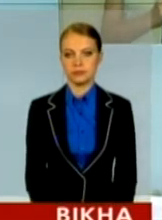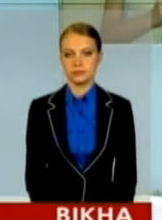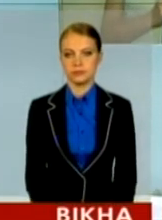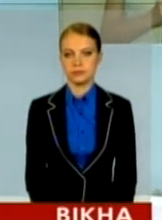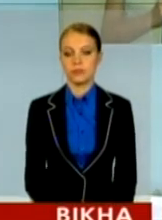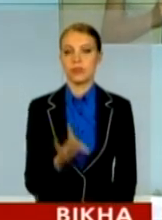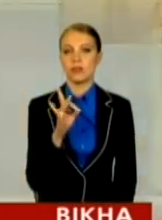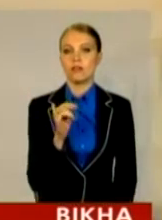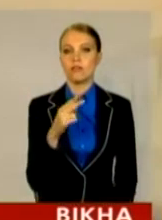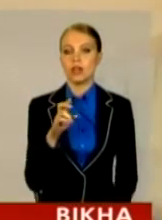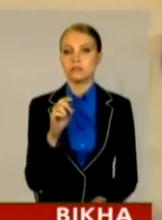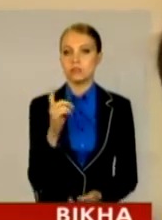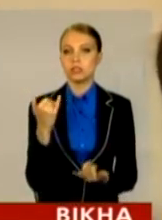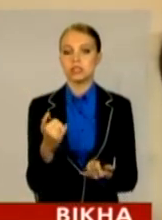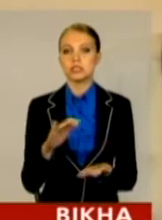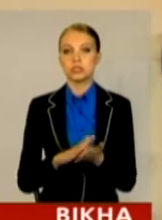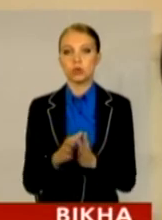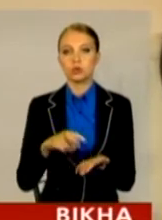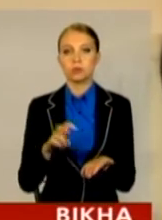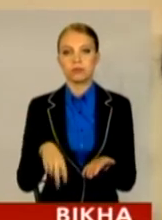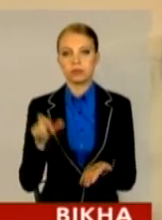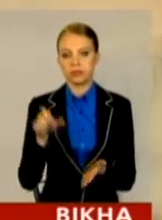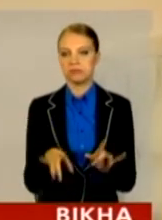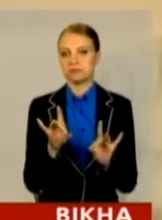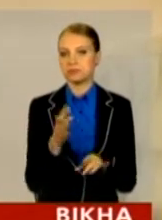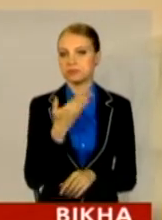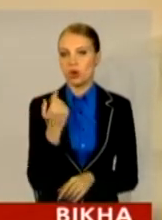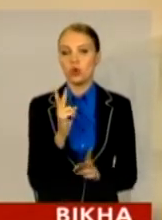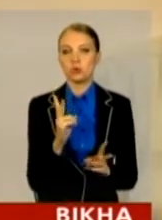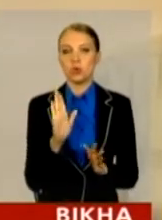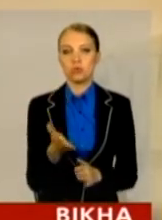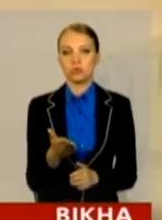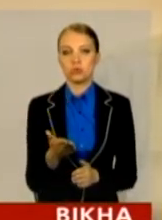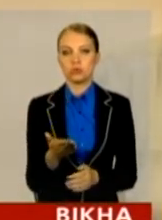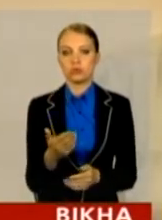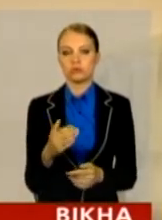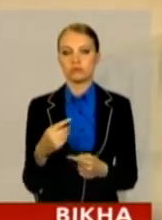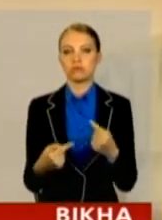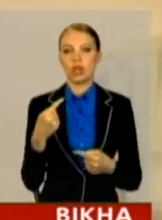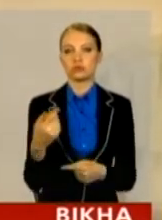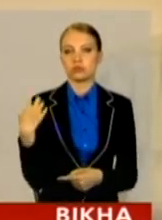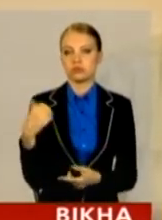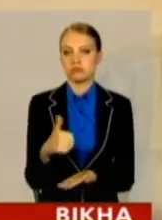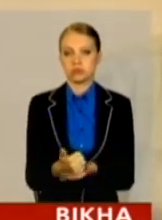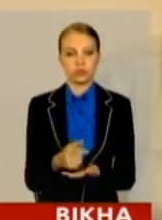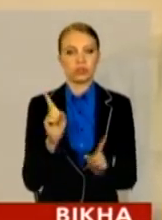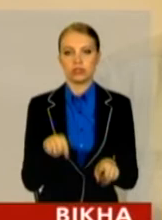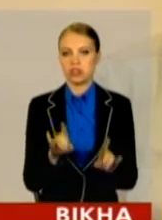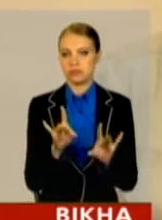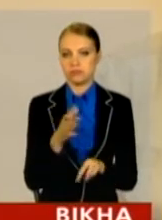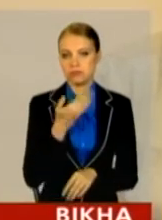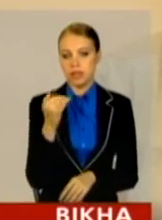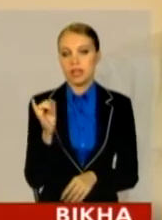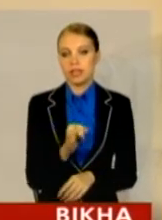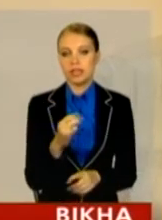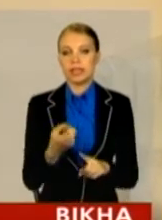В Радбезі нині ситуацію про відставку Парубія не коментують. Хто буде їхнім наступним начальником, теж не розповідають. Ну